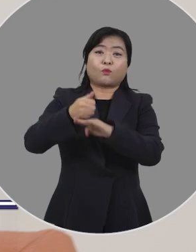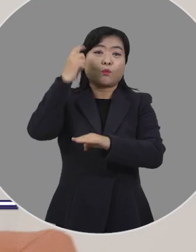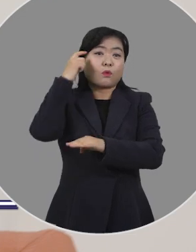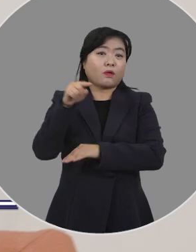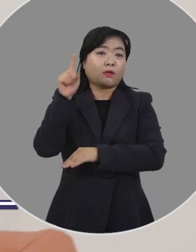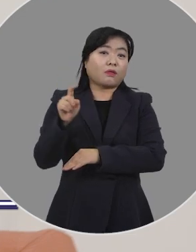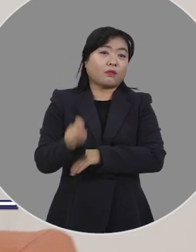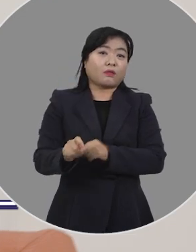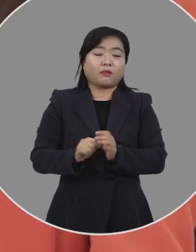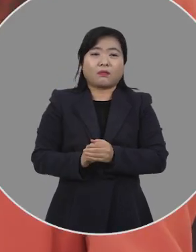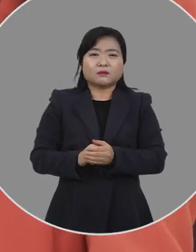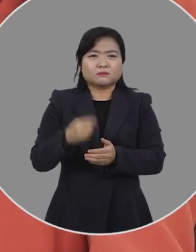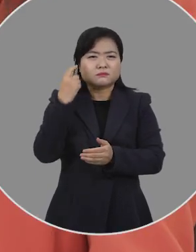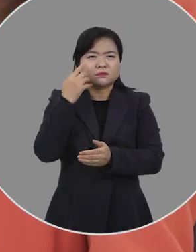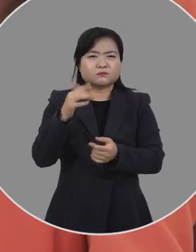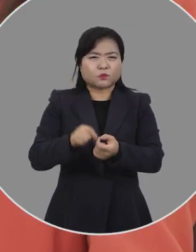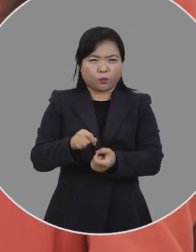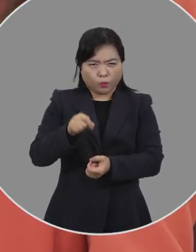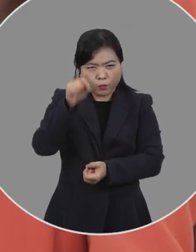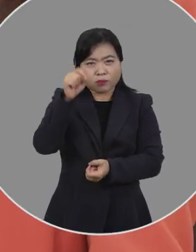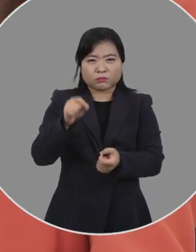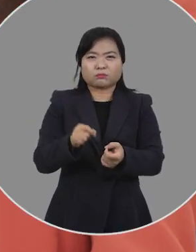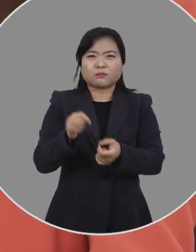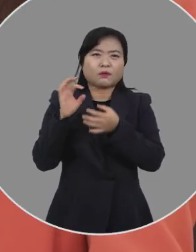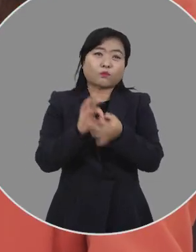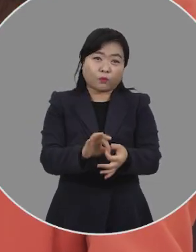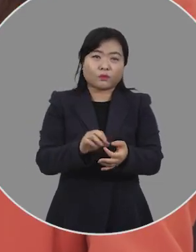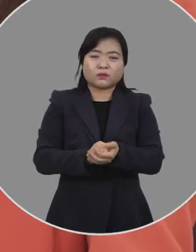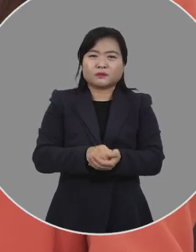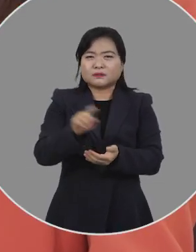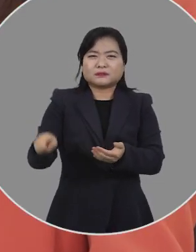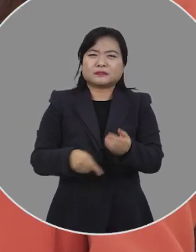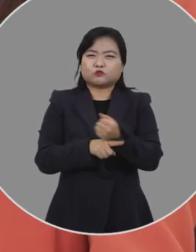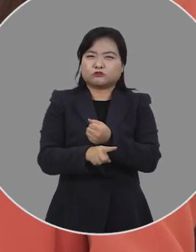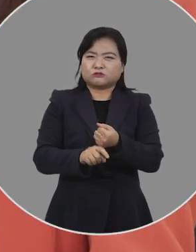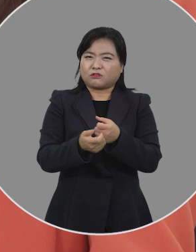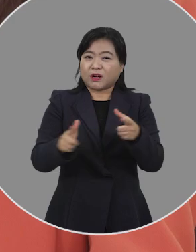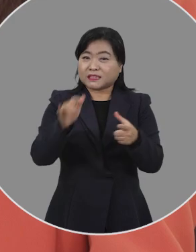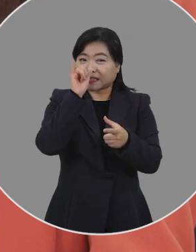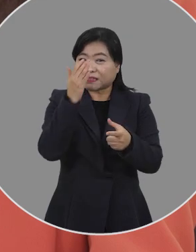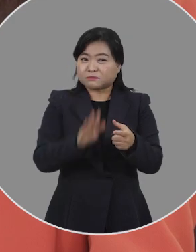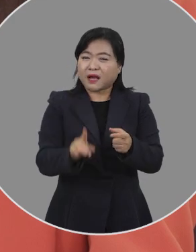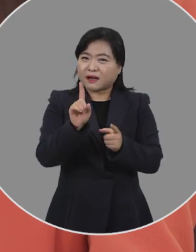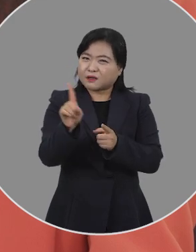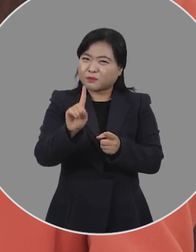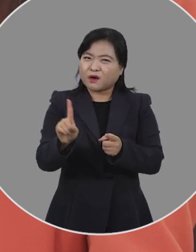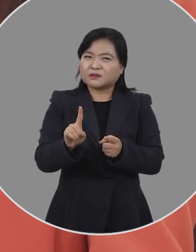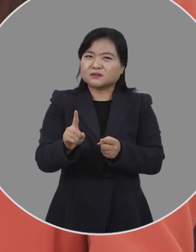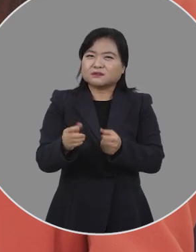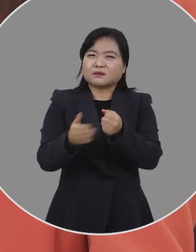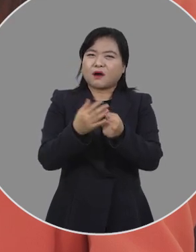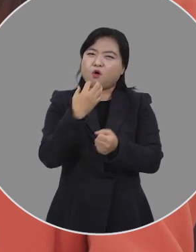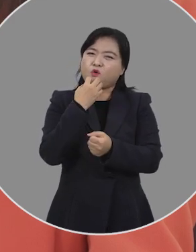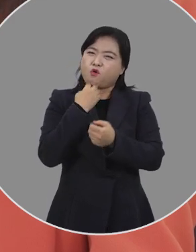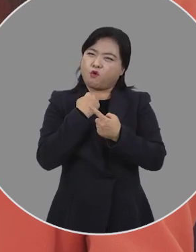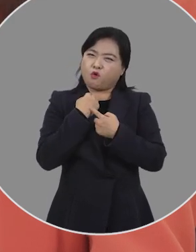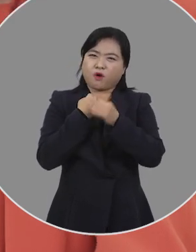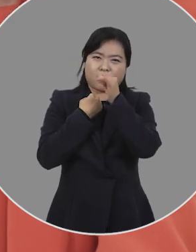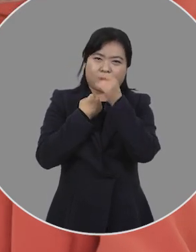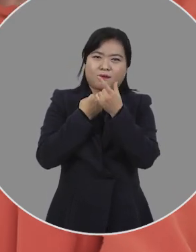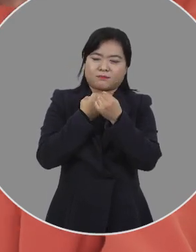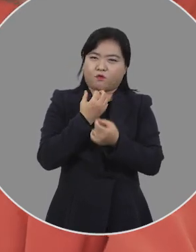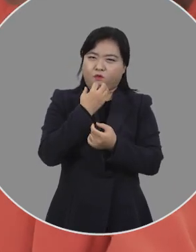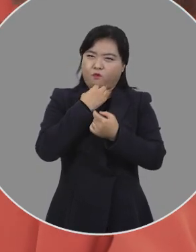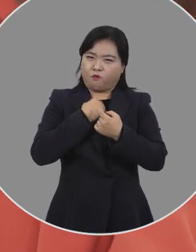때문에 그러면 여러 가지 이유가 있을 수 있겠는데 하나는 그것 때문에 보는 이득이 있는 경우가 있는 것 같아요.